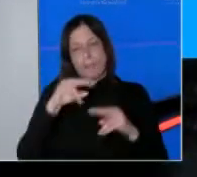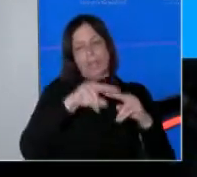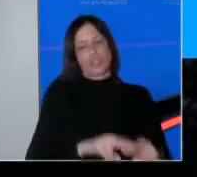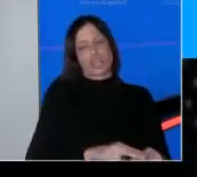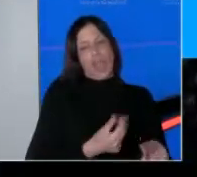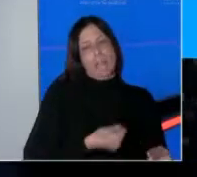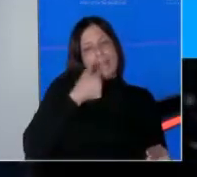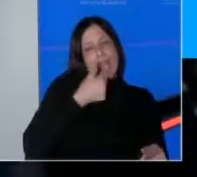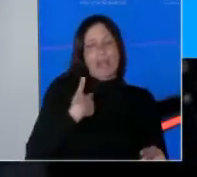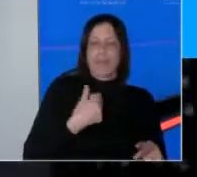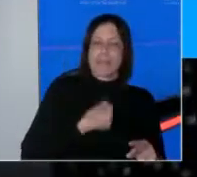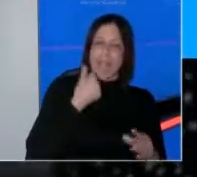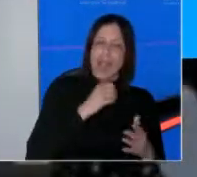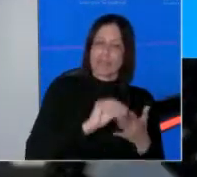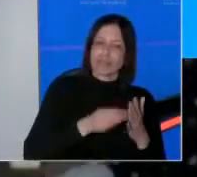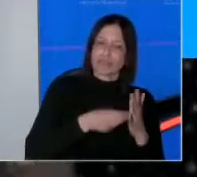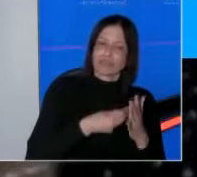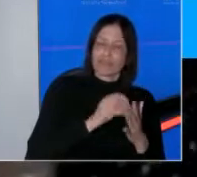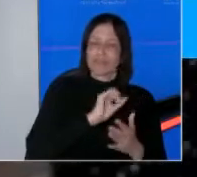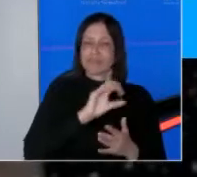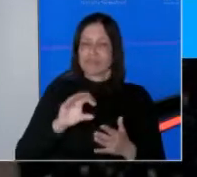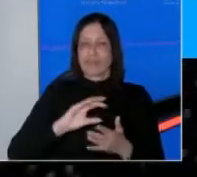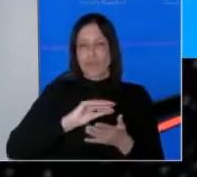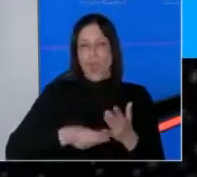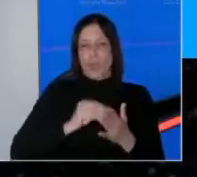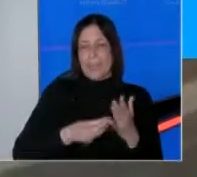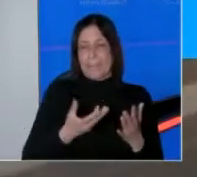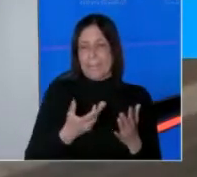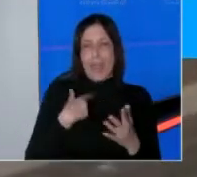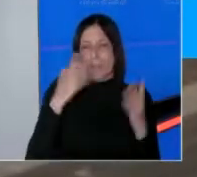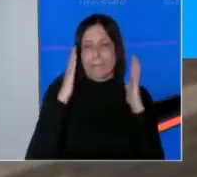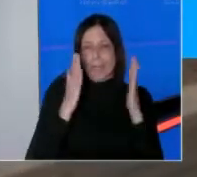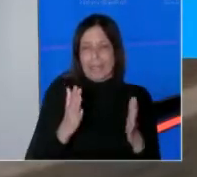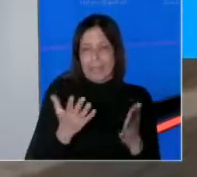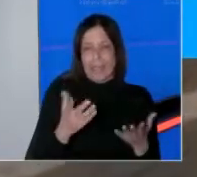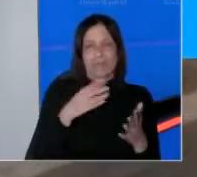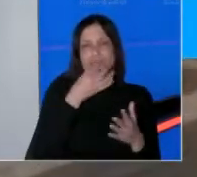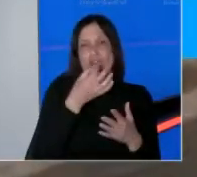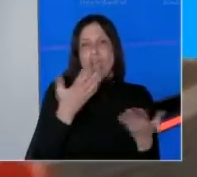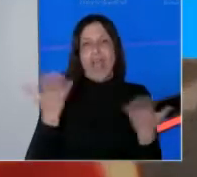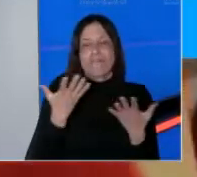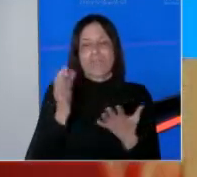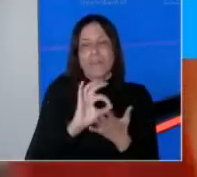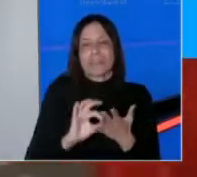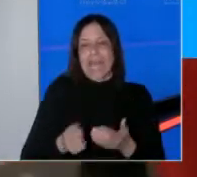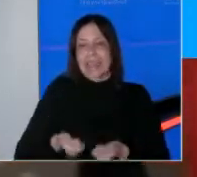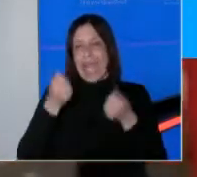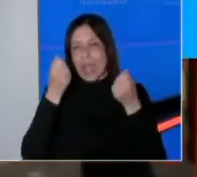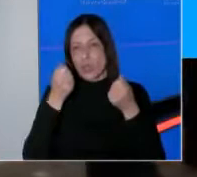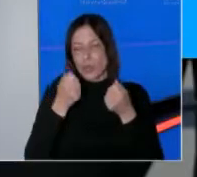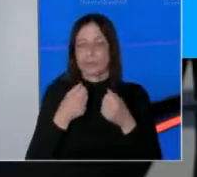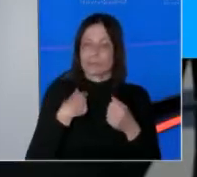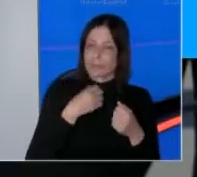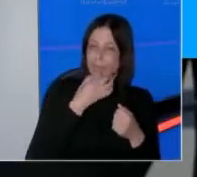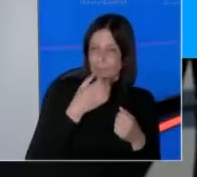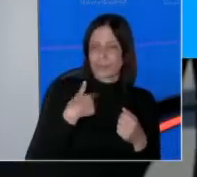זה למנהל, והמנהל מוציא צ'קים וחותם עם זה. פשוט לא להאמין. ונשאלת השאלה, איפה משרד החינוך? אני, אתה יודע,